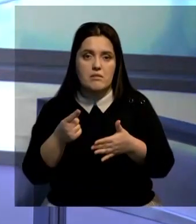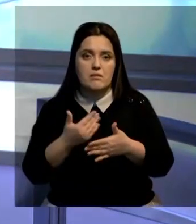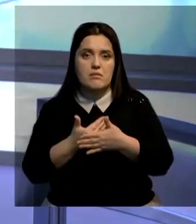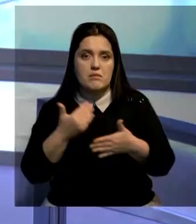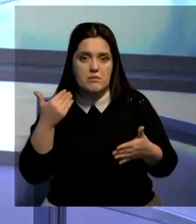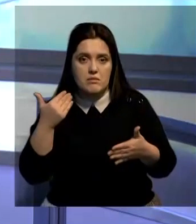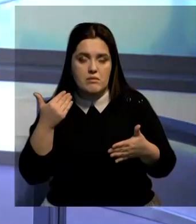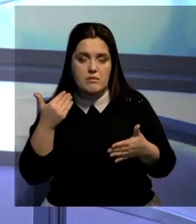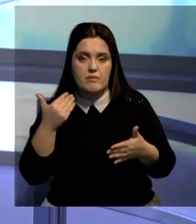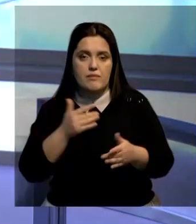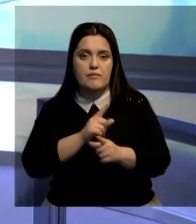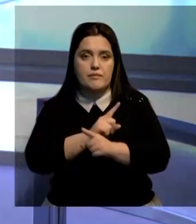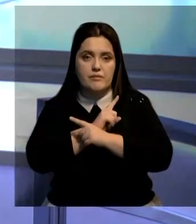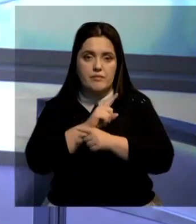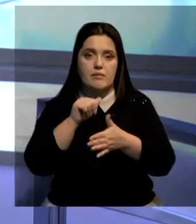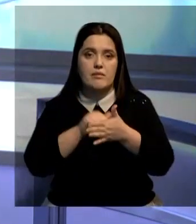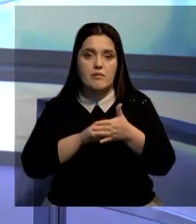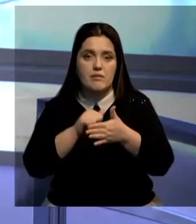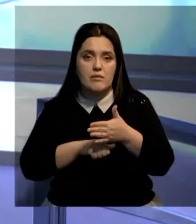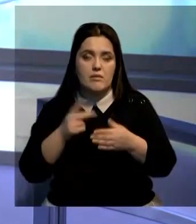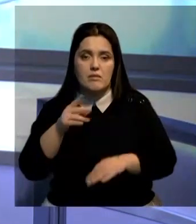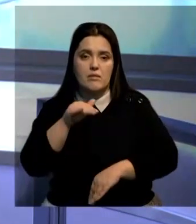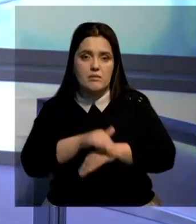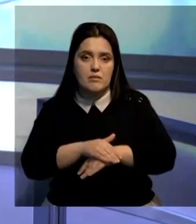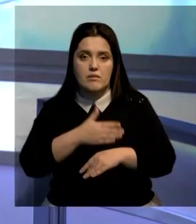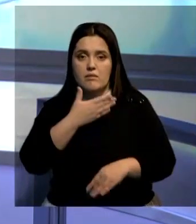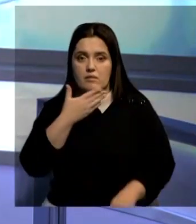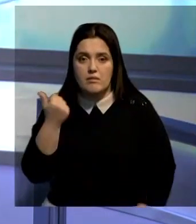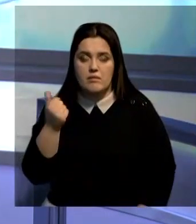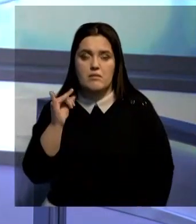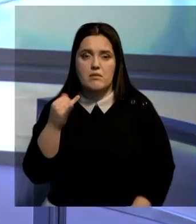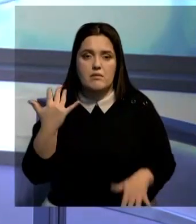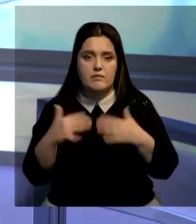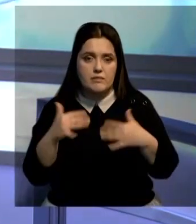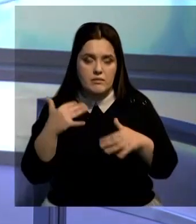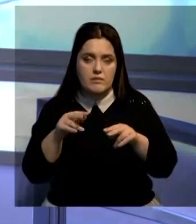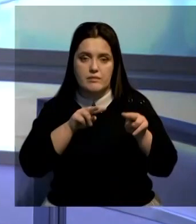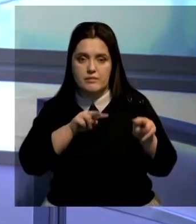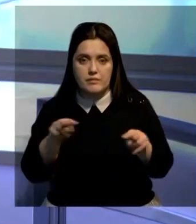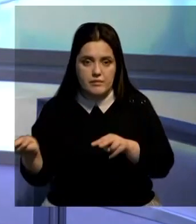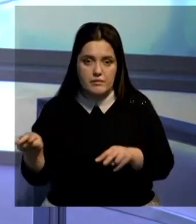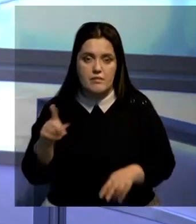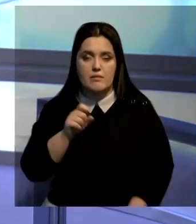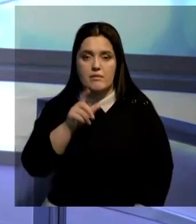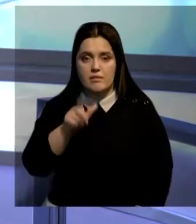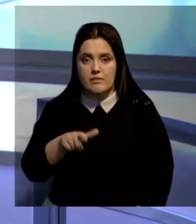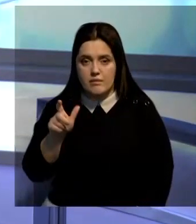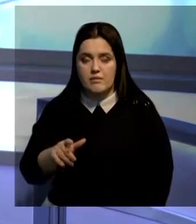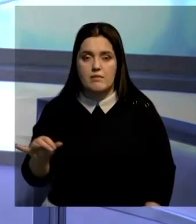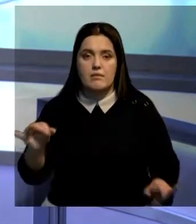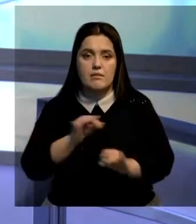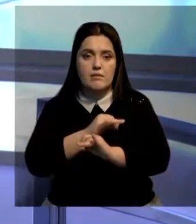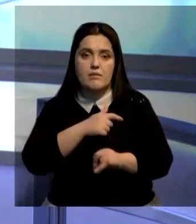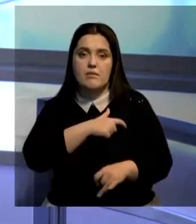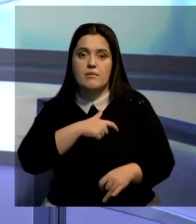неинфекционные заболевания остаются главными причинами преждевременной смерти. Причина, конечно, в несвоевременной диагностике и слабый